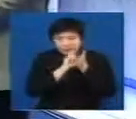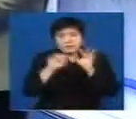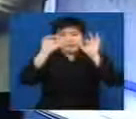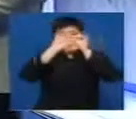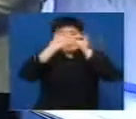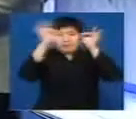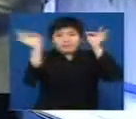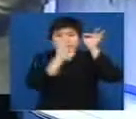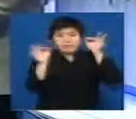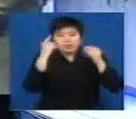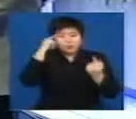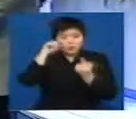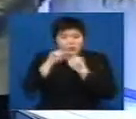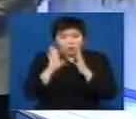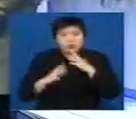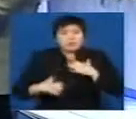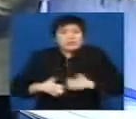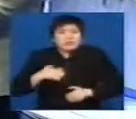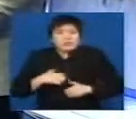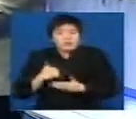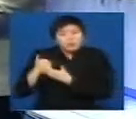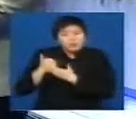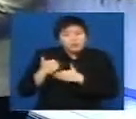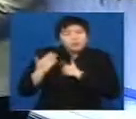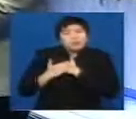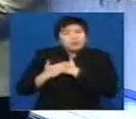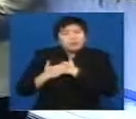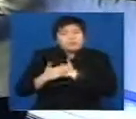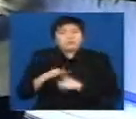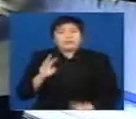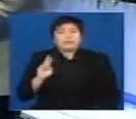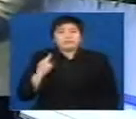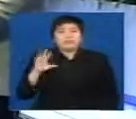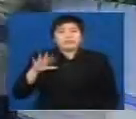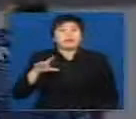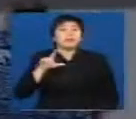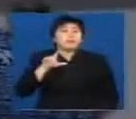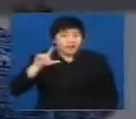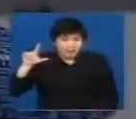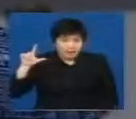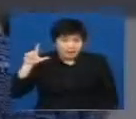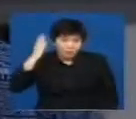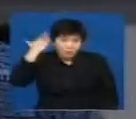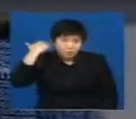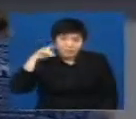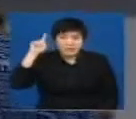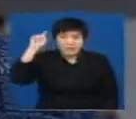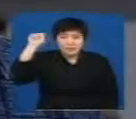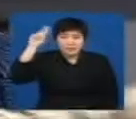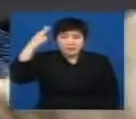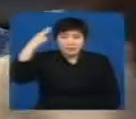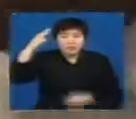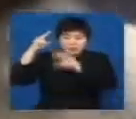victim นะแปลว่าผู้ประสบภัย เป็นการเยียวยาถึง 45,000 ล้านบาทจากงบ120ใช่มั้ยฮะ เ